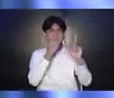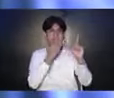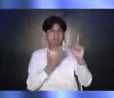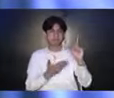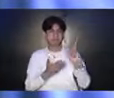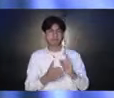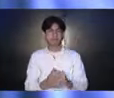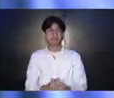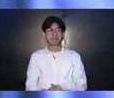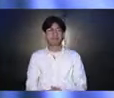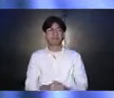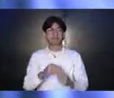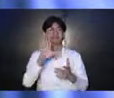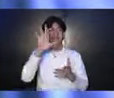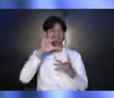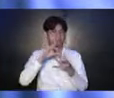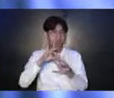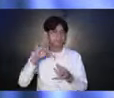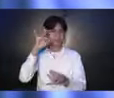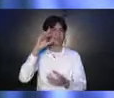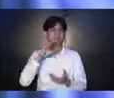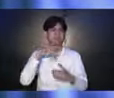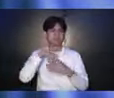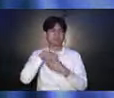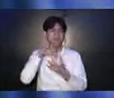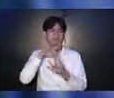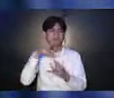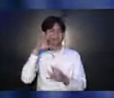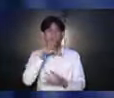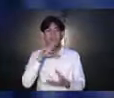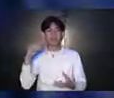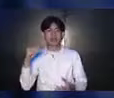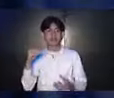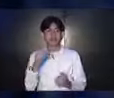Spirit and in